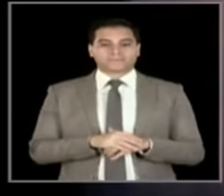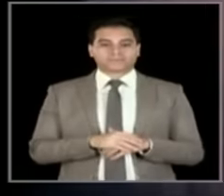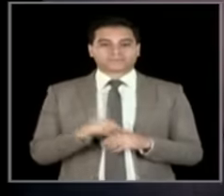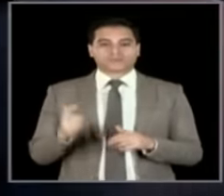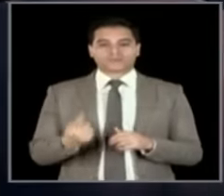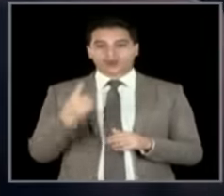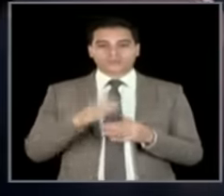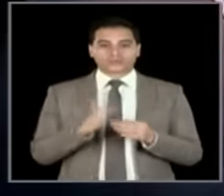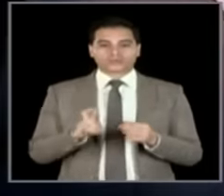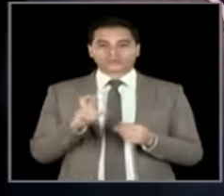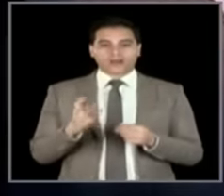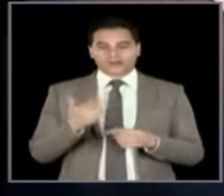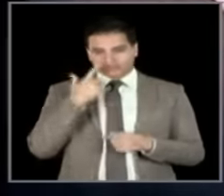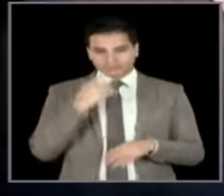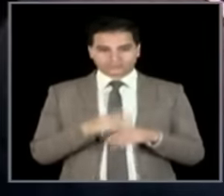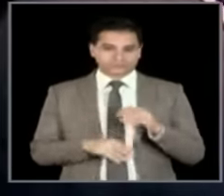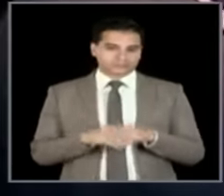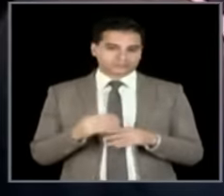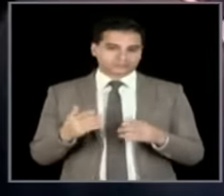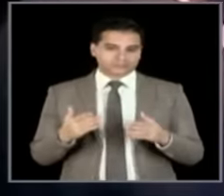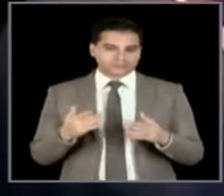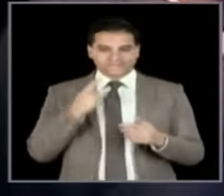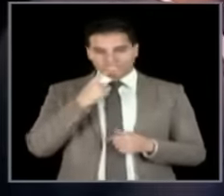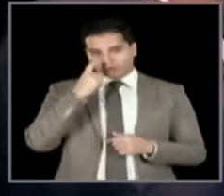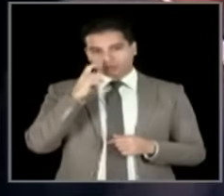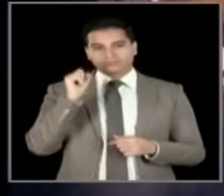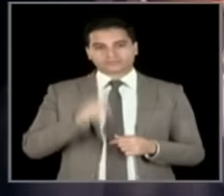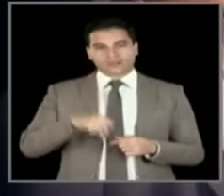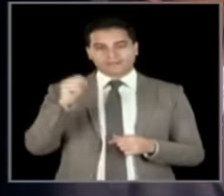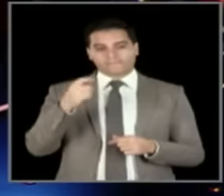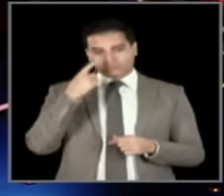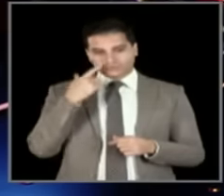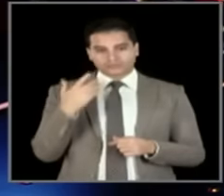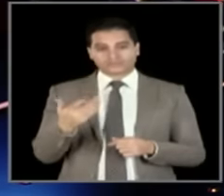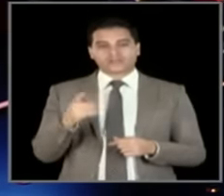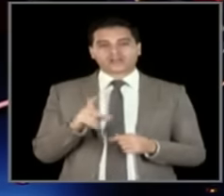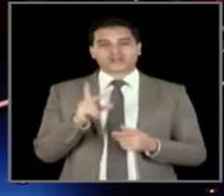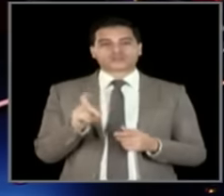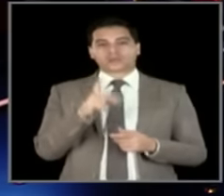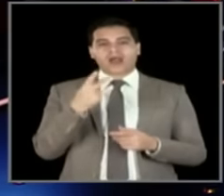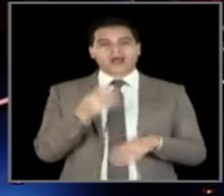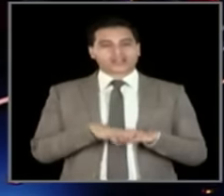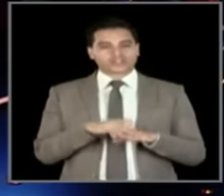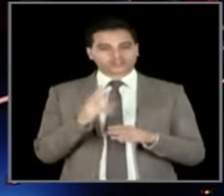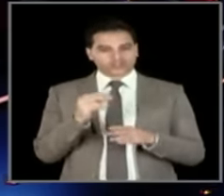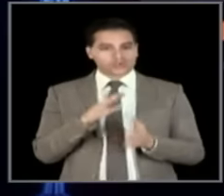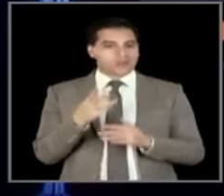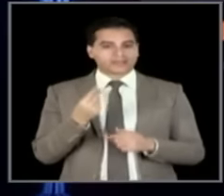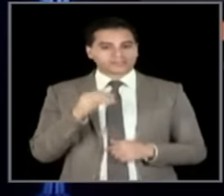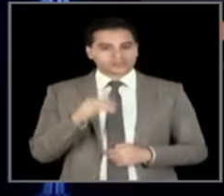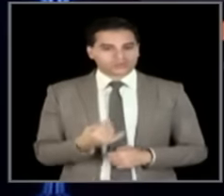السؤال الأول وموضوع السؤال إيه. تمام. فنون 20 نقطة ولا 30 نقطة؟ إيه